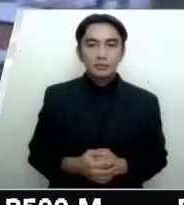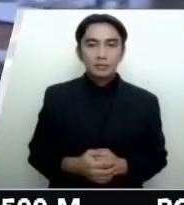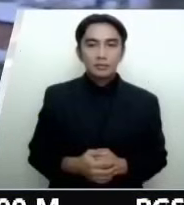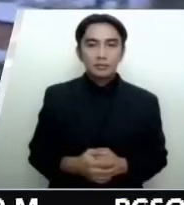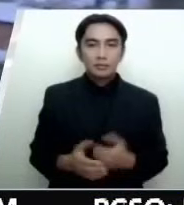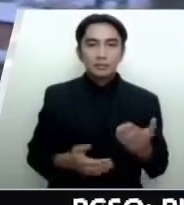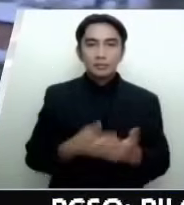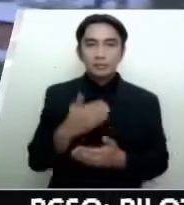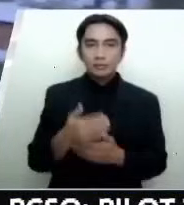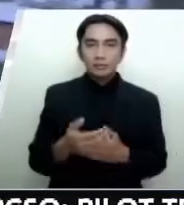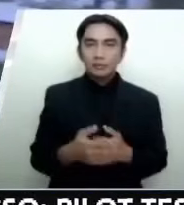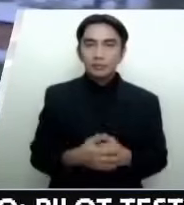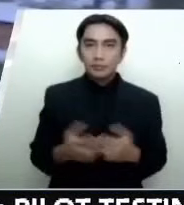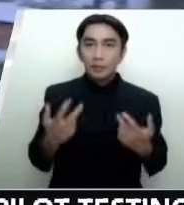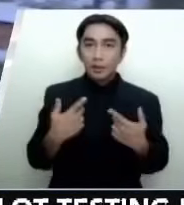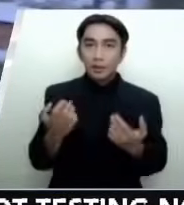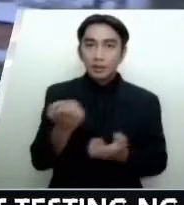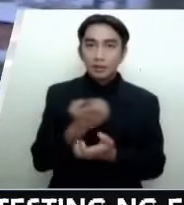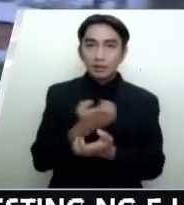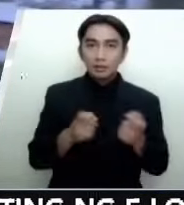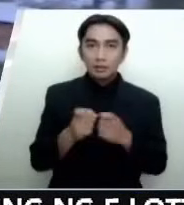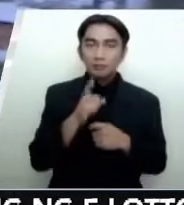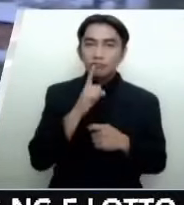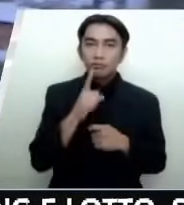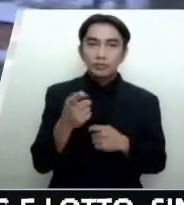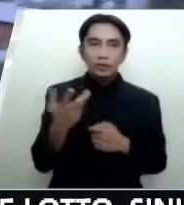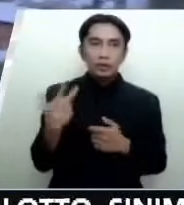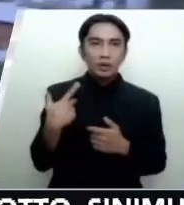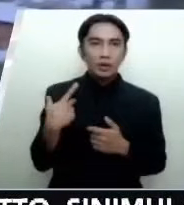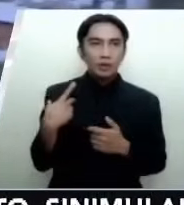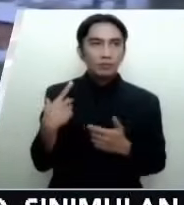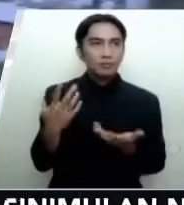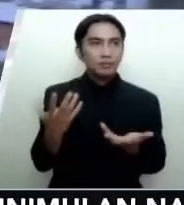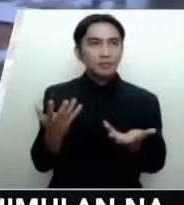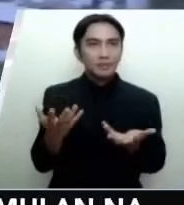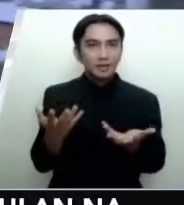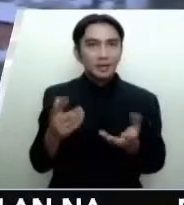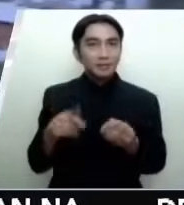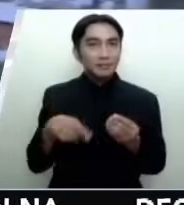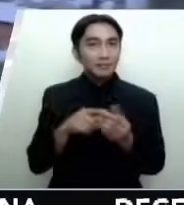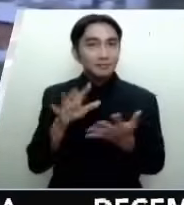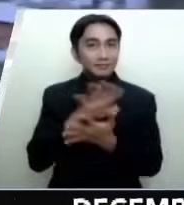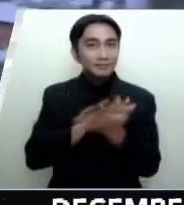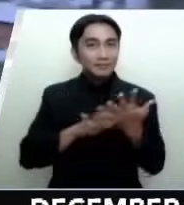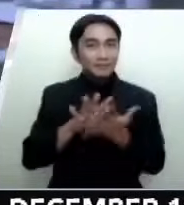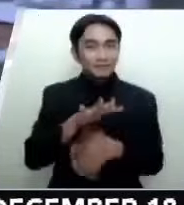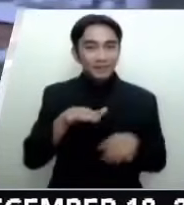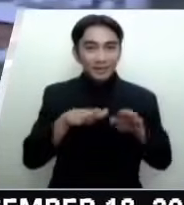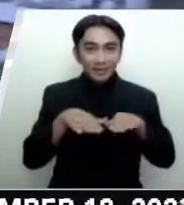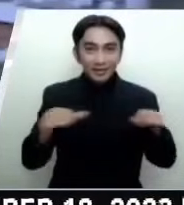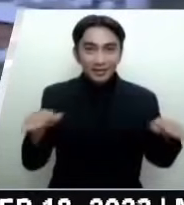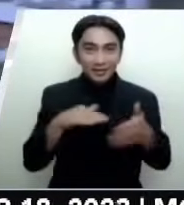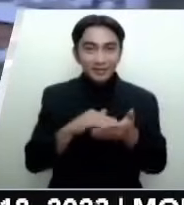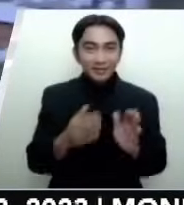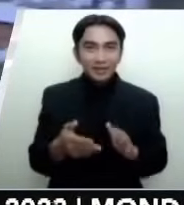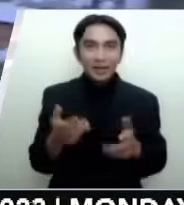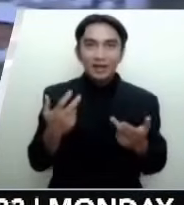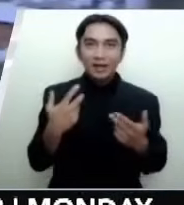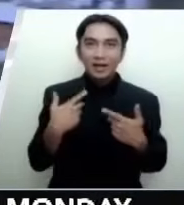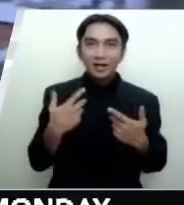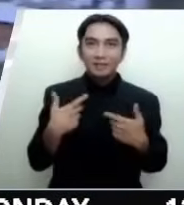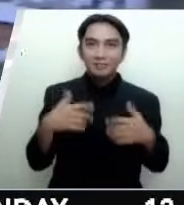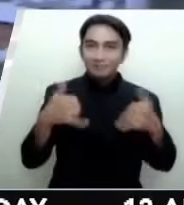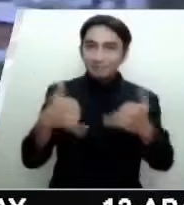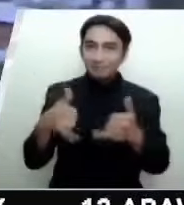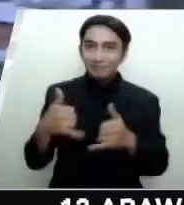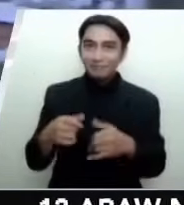tungkol po sa exchange gifts, isa talaga sa inaabangan, di ba? Yung Christmas party ng mga bata, lalo na pag may mga parlor games din. Yun nga. Sa